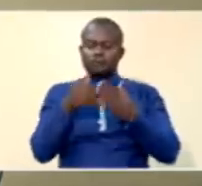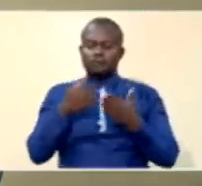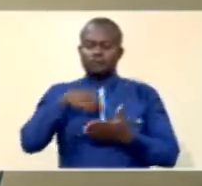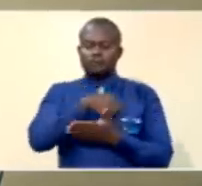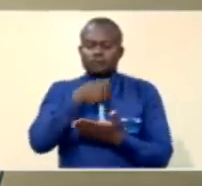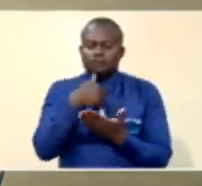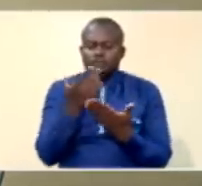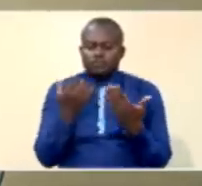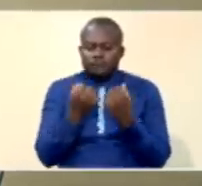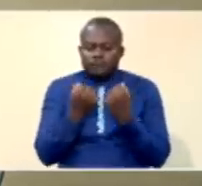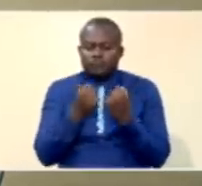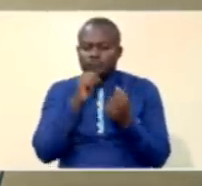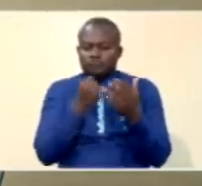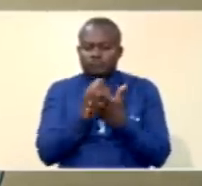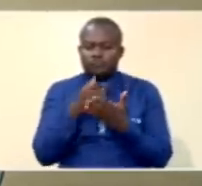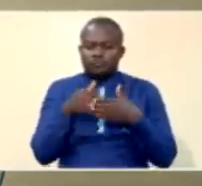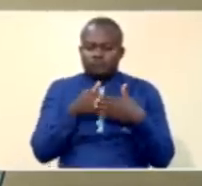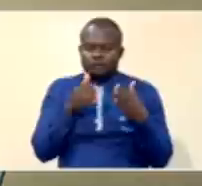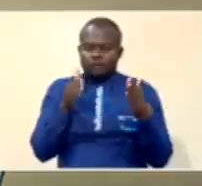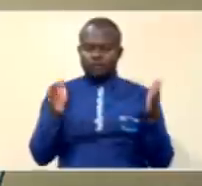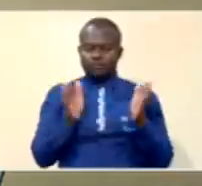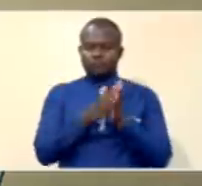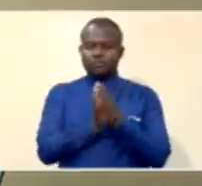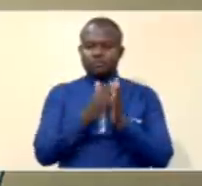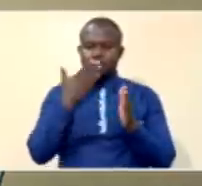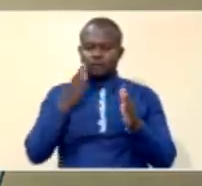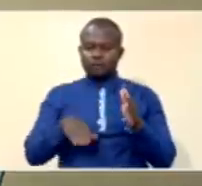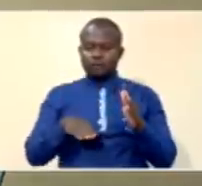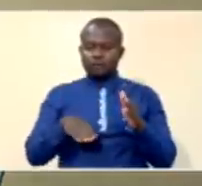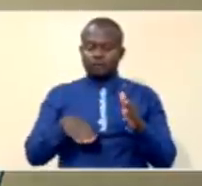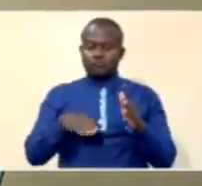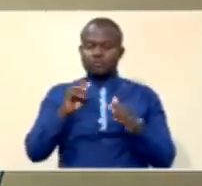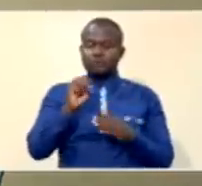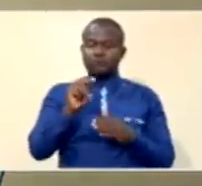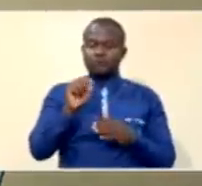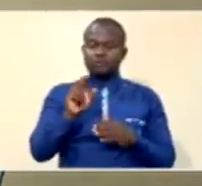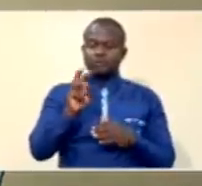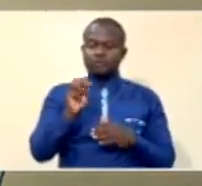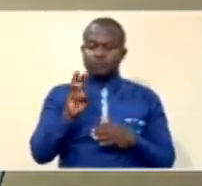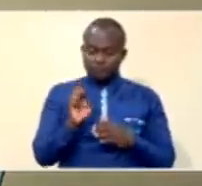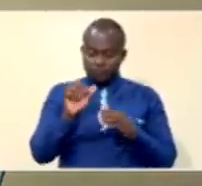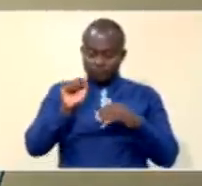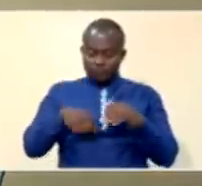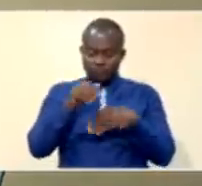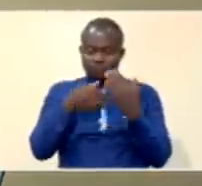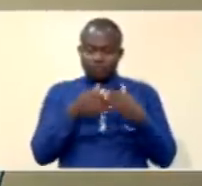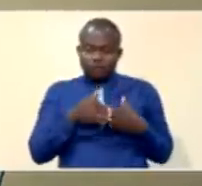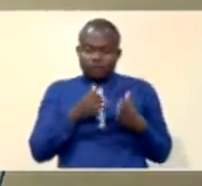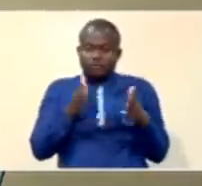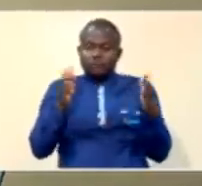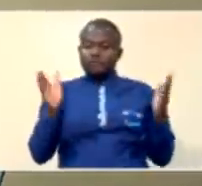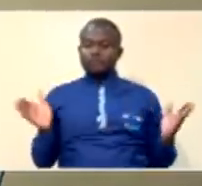bafite umugaga udatuma bizitura ayo mateka. Mina Ubumwe ntibasha kutuzitura iyo